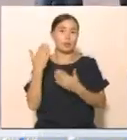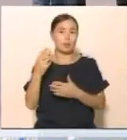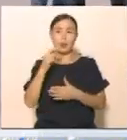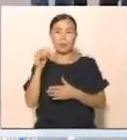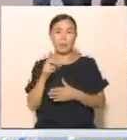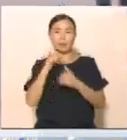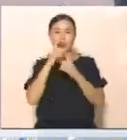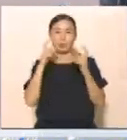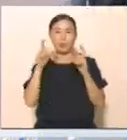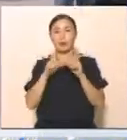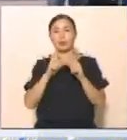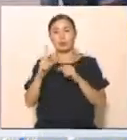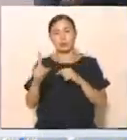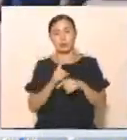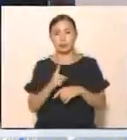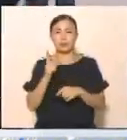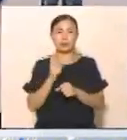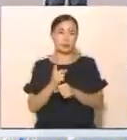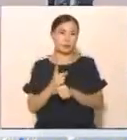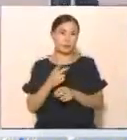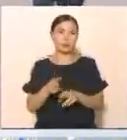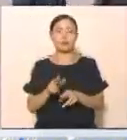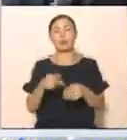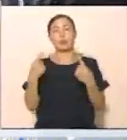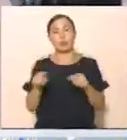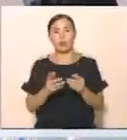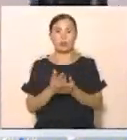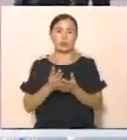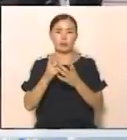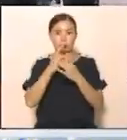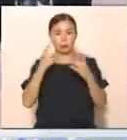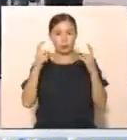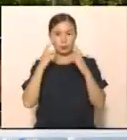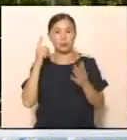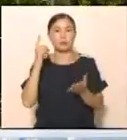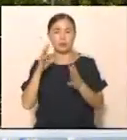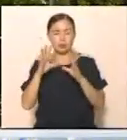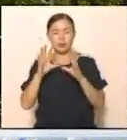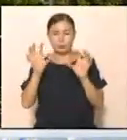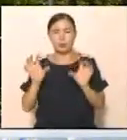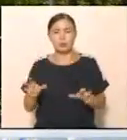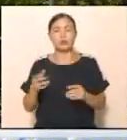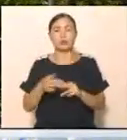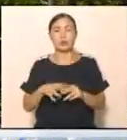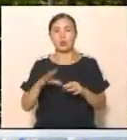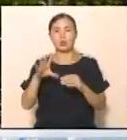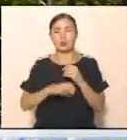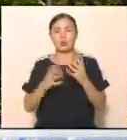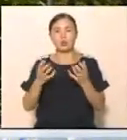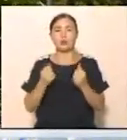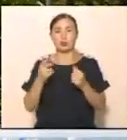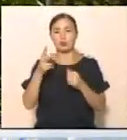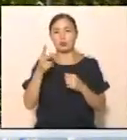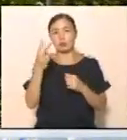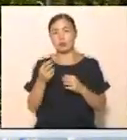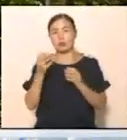маскасыз дүкенге кіріп шығуыңызға болады. Бірақ сатушылар мен өзге де қызметкерлер онсыз отырмауы тиіс. Соңғы қаулы қабылданған 2 күн ішінде